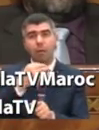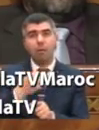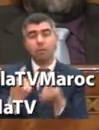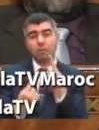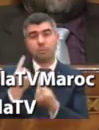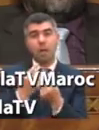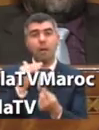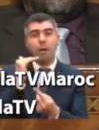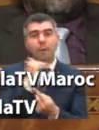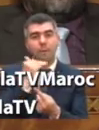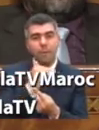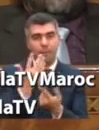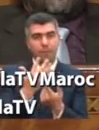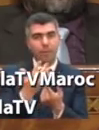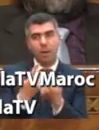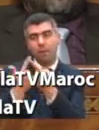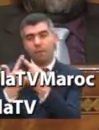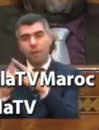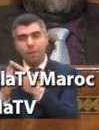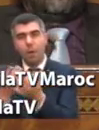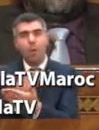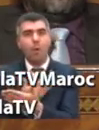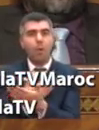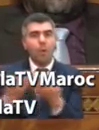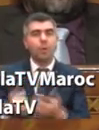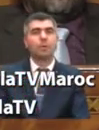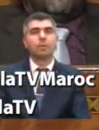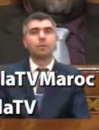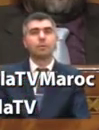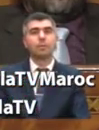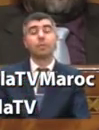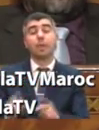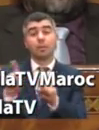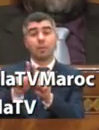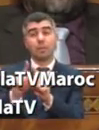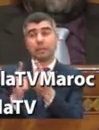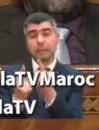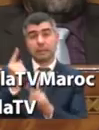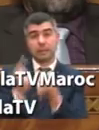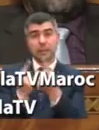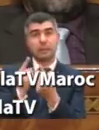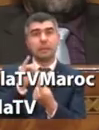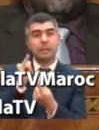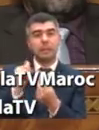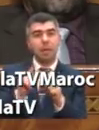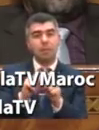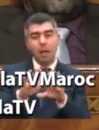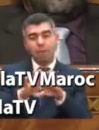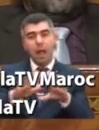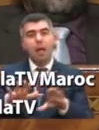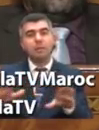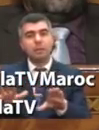الإسراع بالتعويض المادي والمعنوي عن الخسائر والأضرار التي لحقت بممتلكات